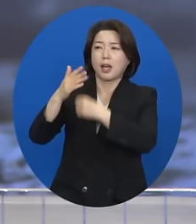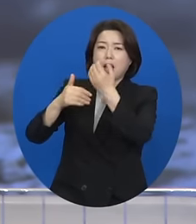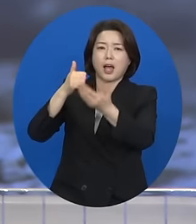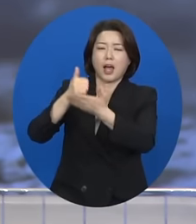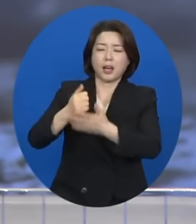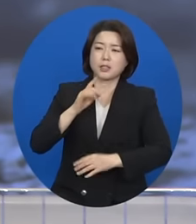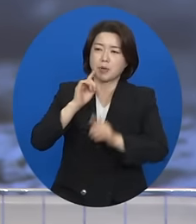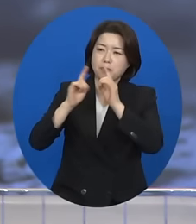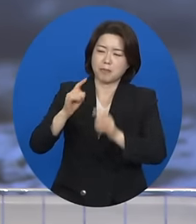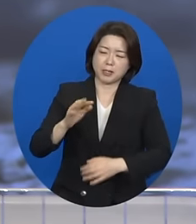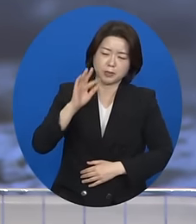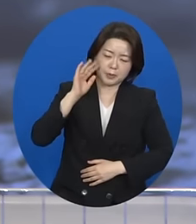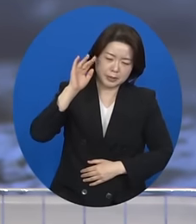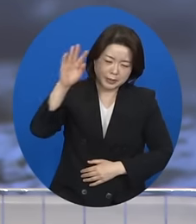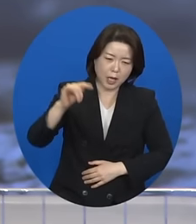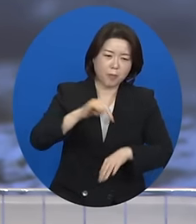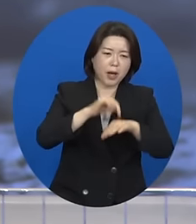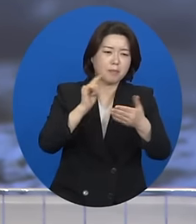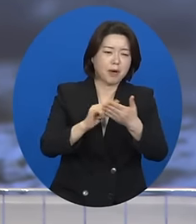리에께서는을